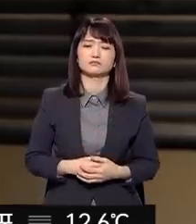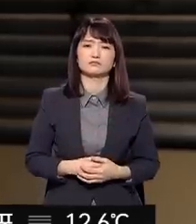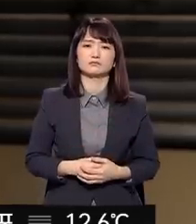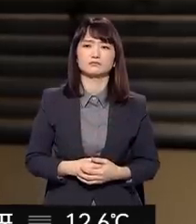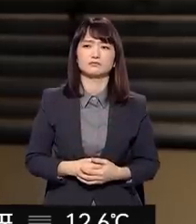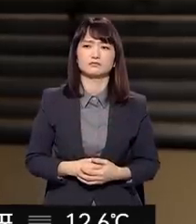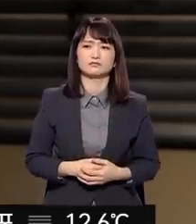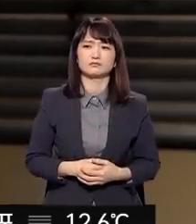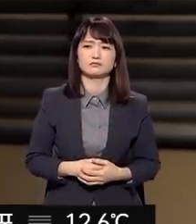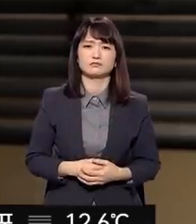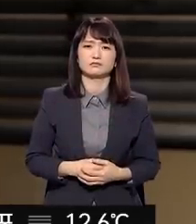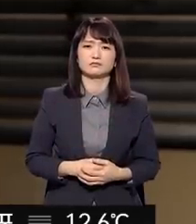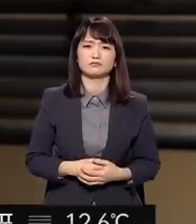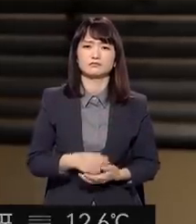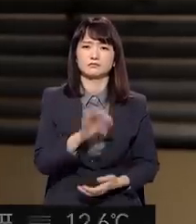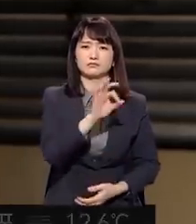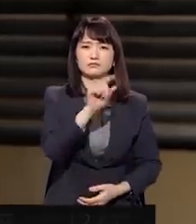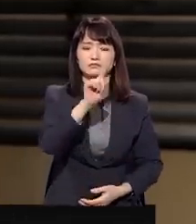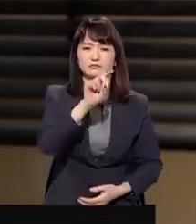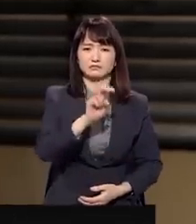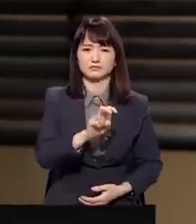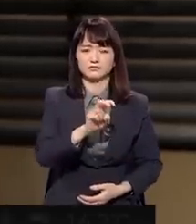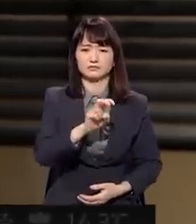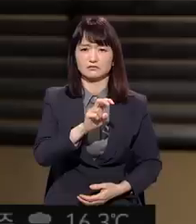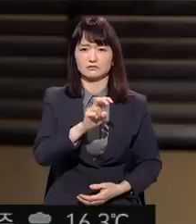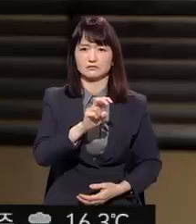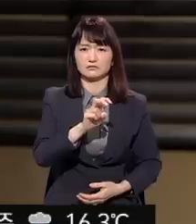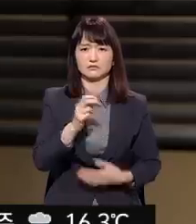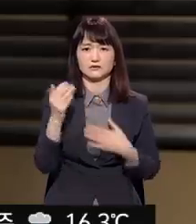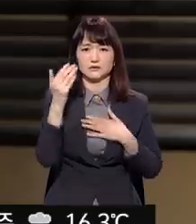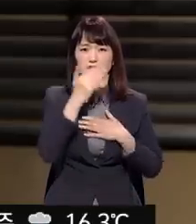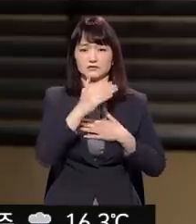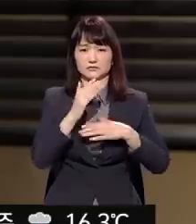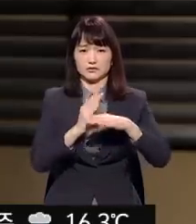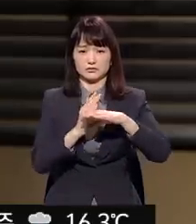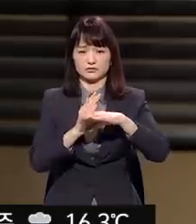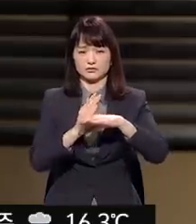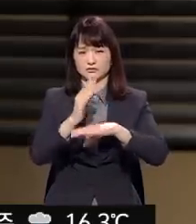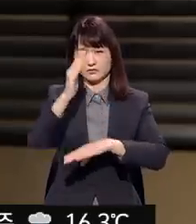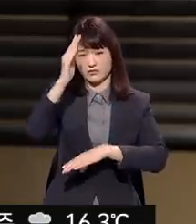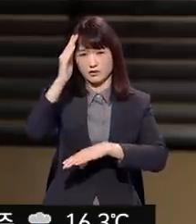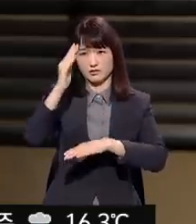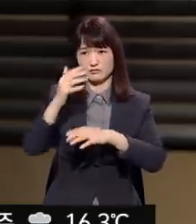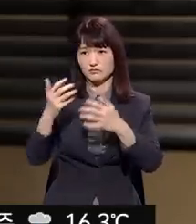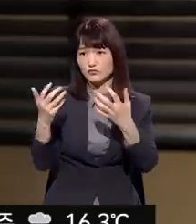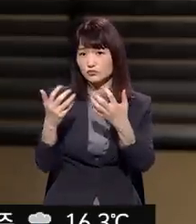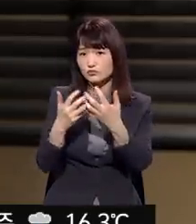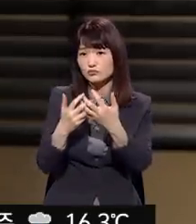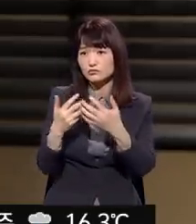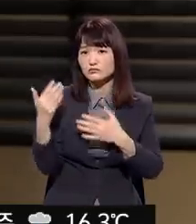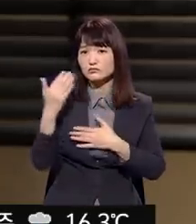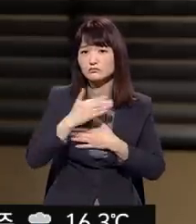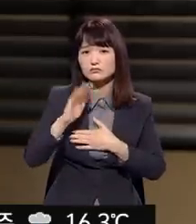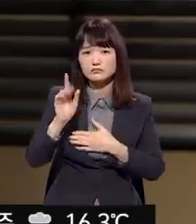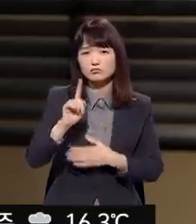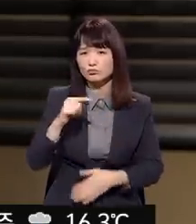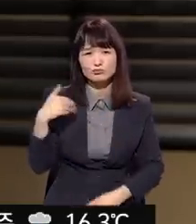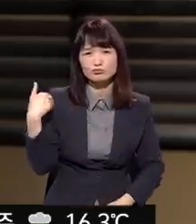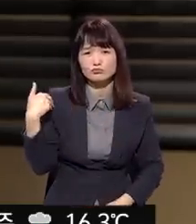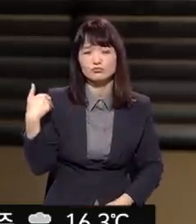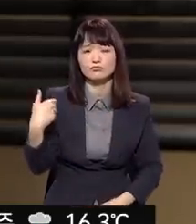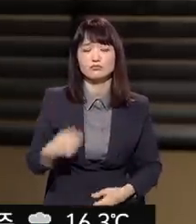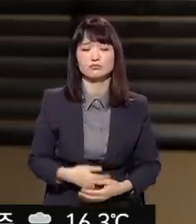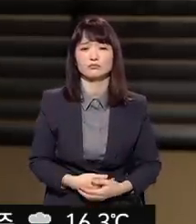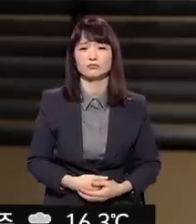신체하고 뭐 텅 빈 신체를 넘어서 그것을 넘어갔을 때 충만한 신체가 나온다. 저도 사실 무슨 말인지 잘 모르겠는데 어쨌든